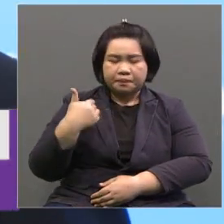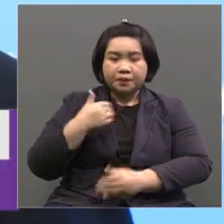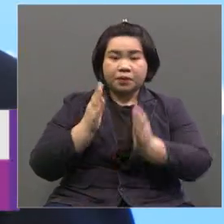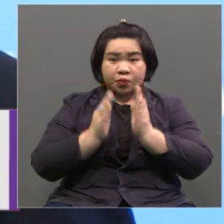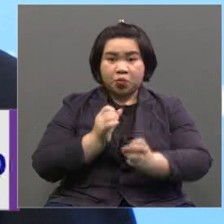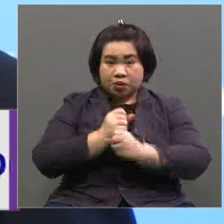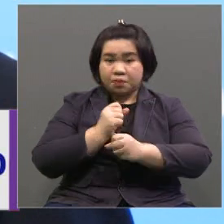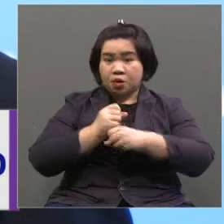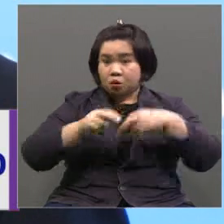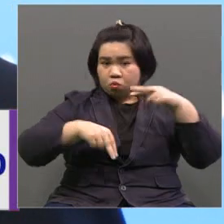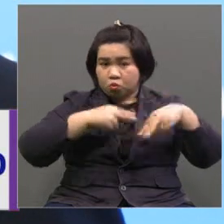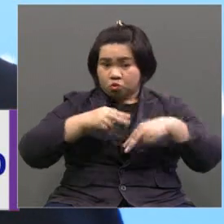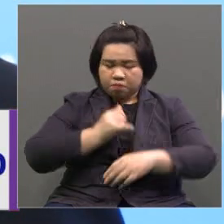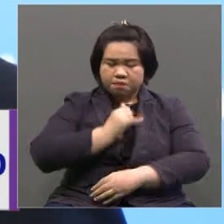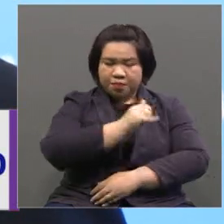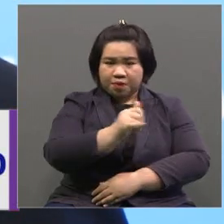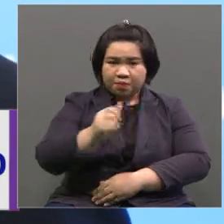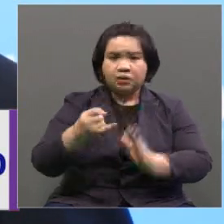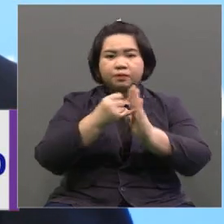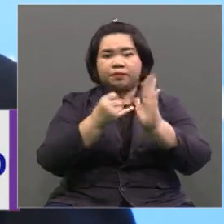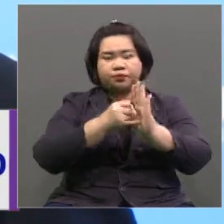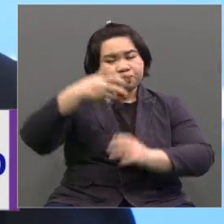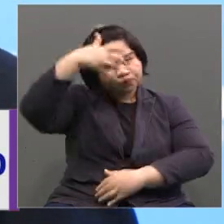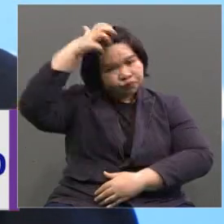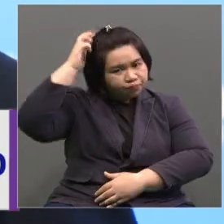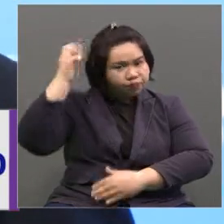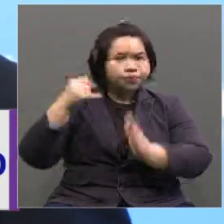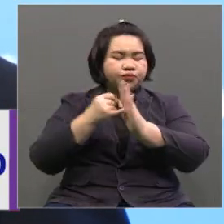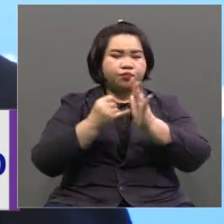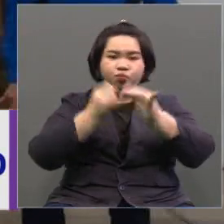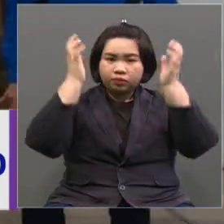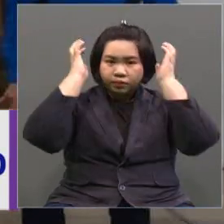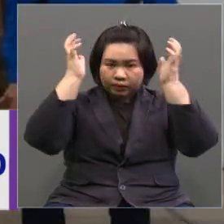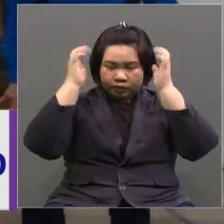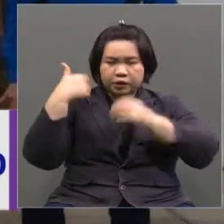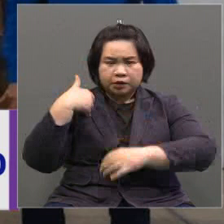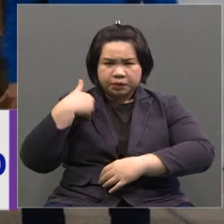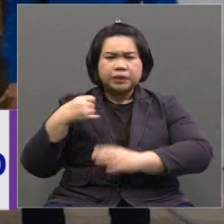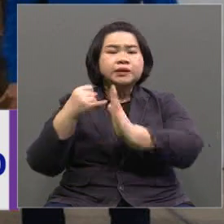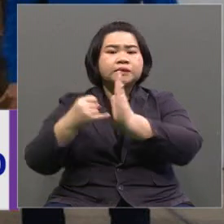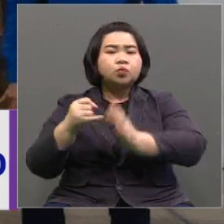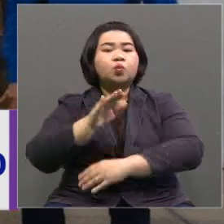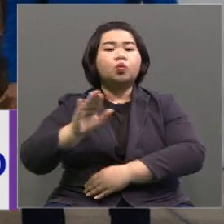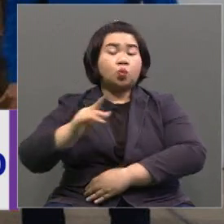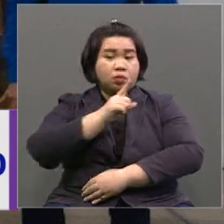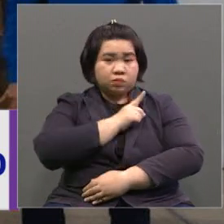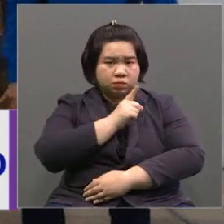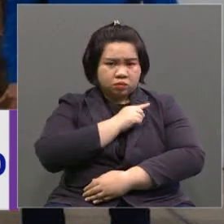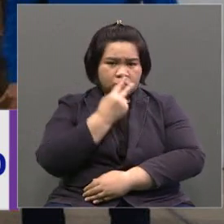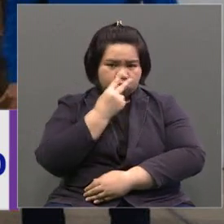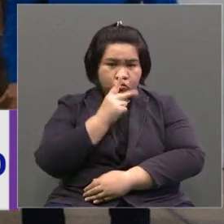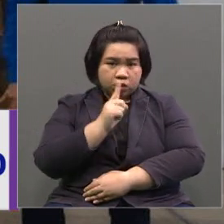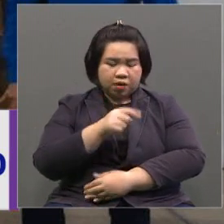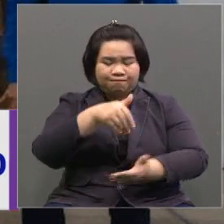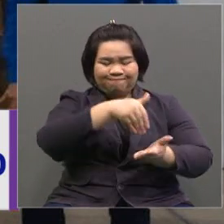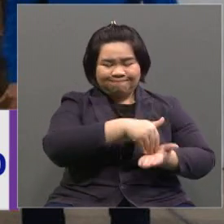ที่สายตรวจพิเศษลงพื้นที่ไปยังจังหวัดสิงห์บุรีและสระบุรีร่วมกับสำนักงานพาณิชย์จังหวัดในพื้นที่ค่ะตรวจสอบโรงงานผลิ